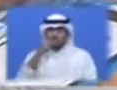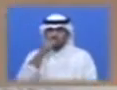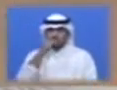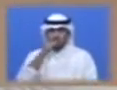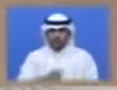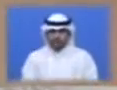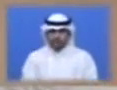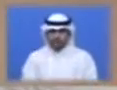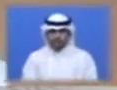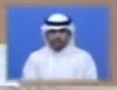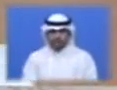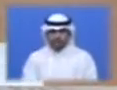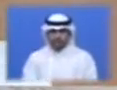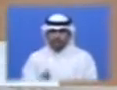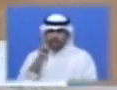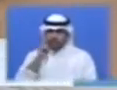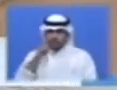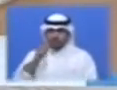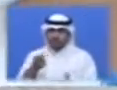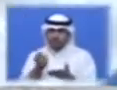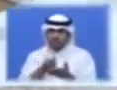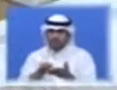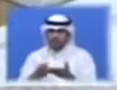مرشحات. هذا وتستمر